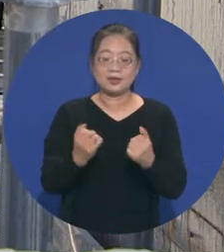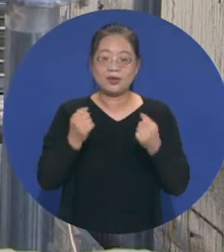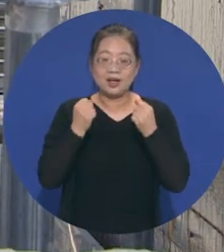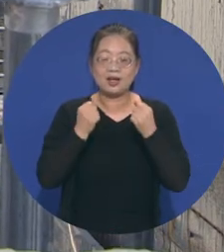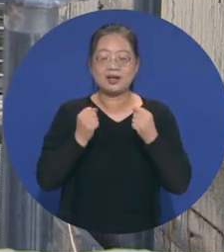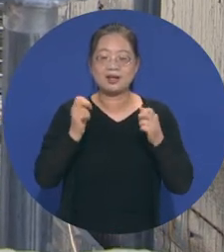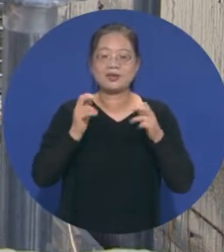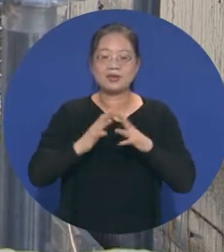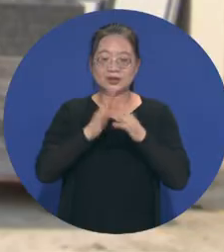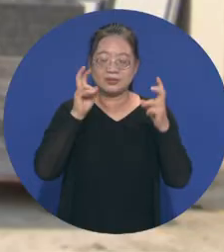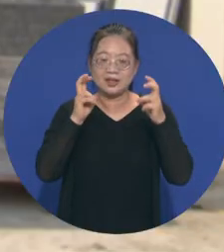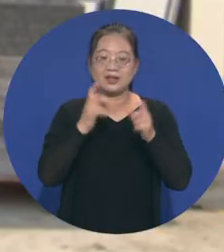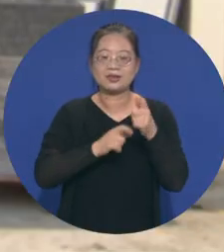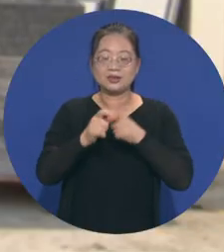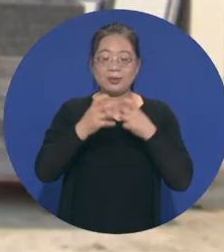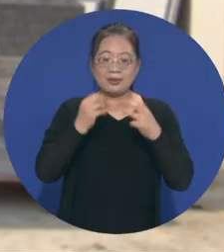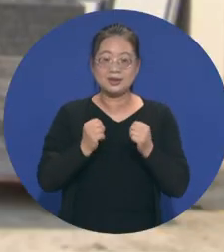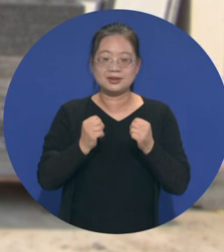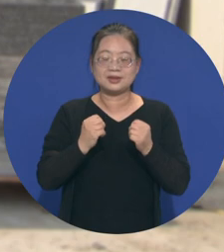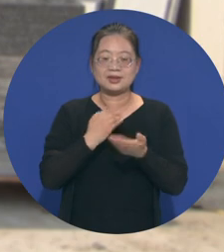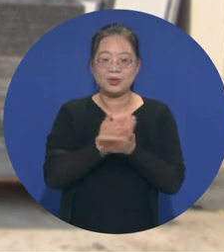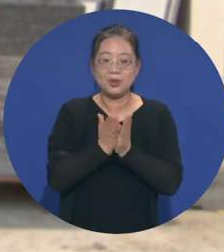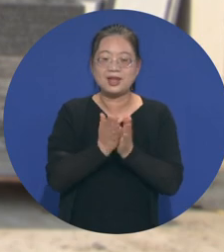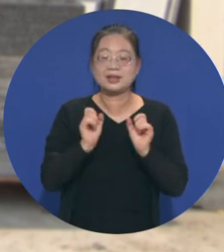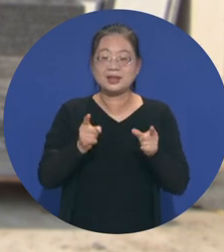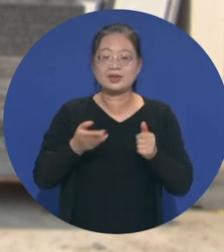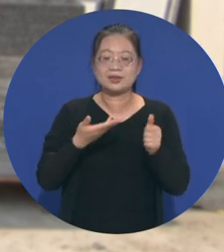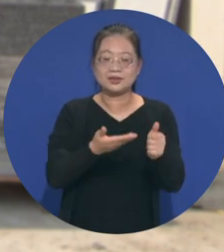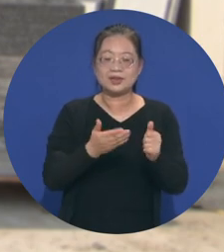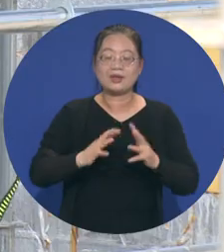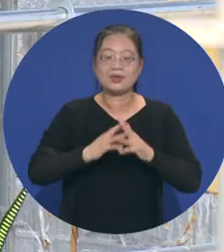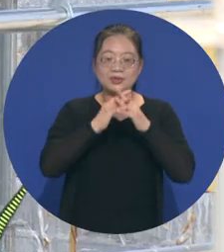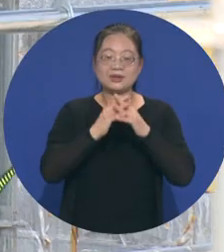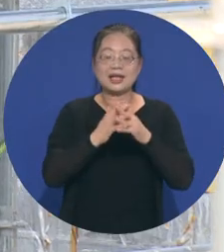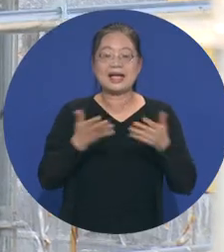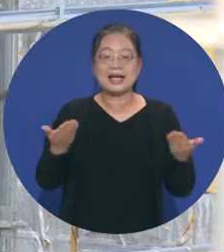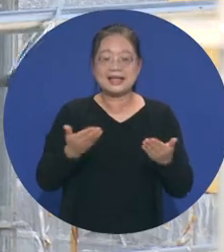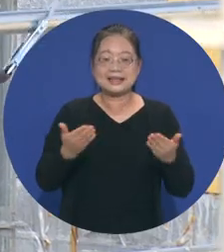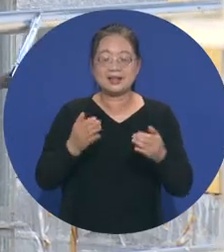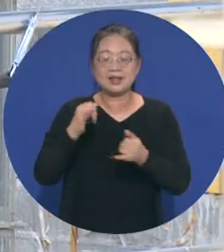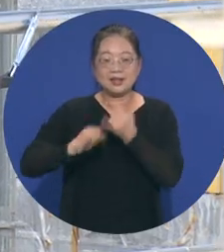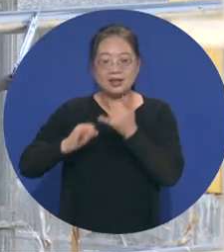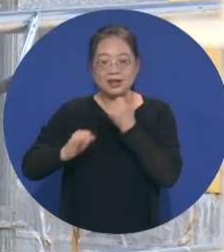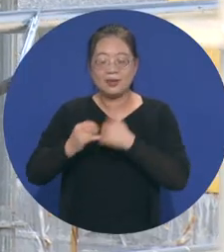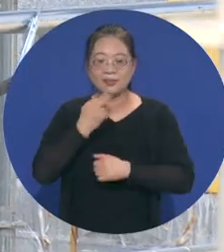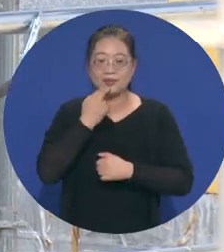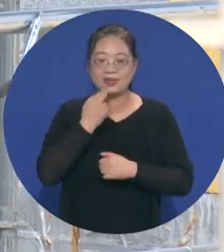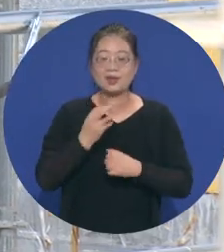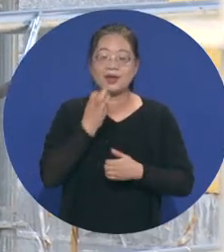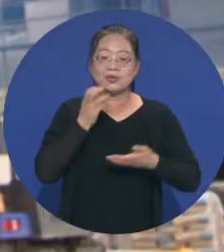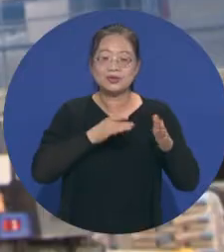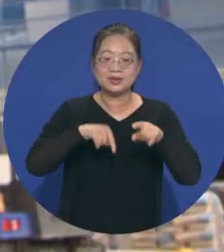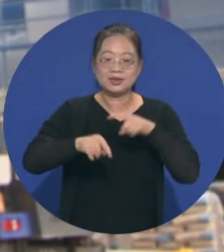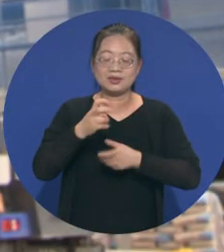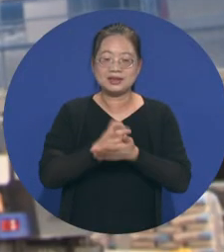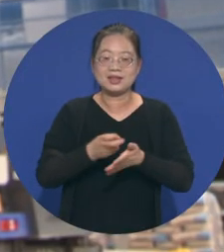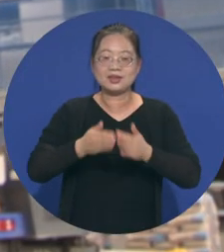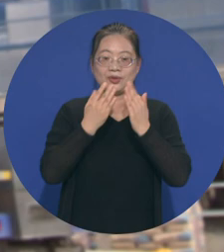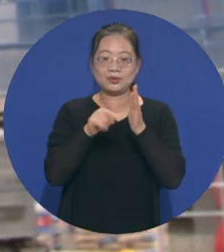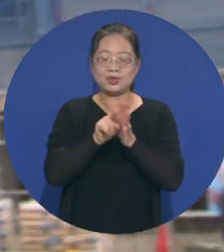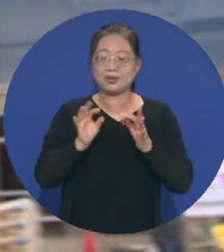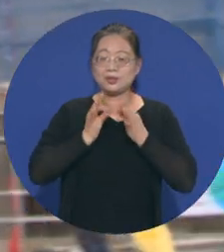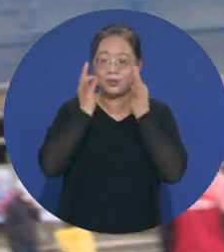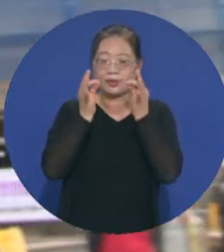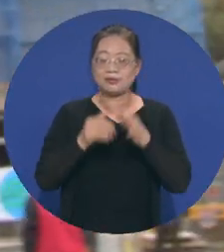견실한 건설업체에 더 많은 더 고른 기회를 제공하고 건설공사 임금체불 는 경기도 정책 실현을